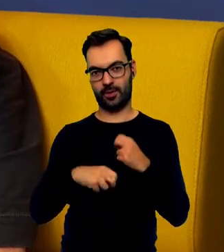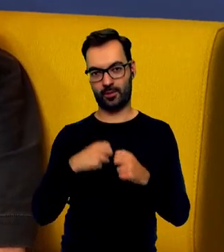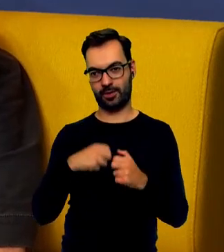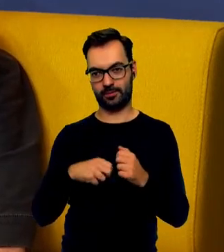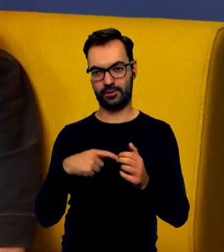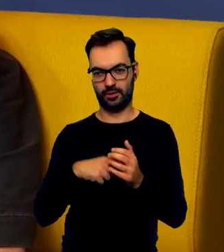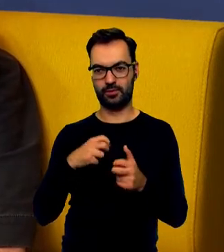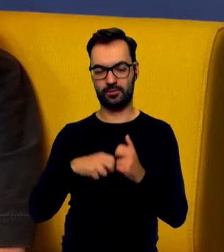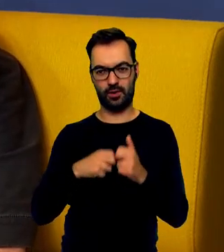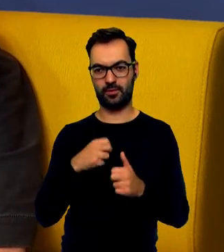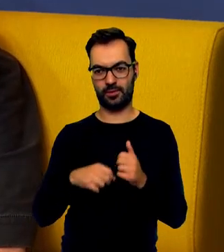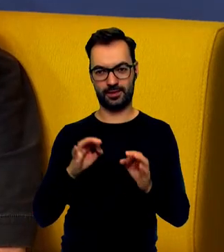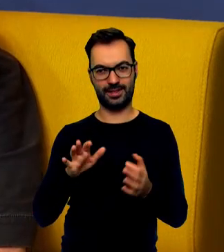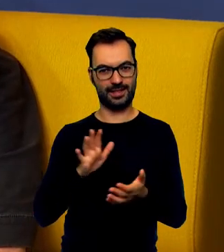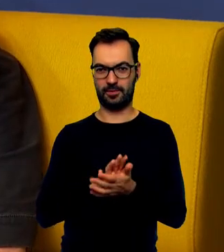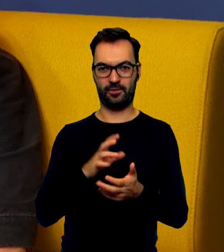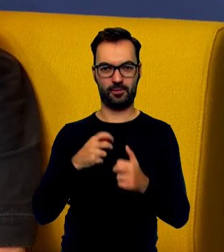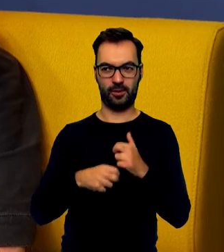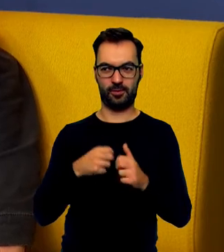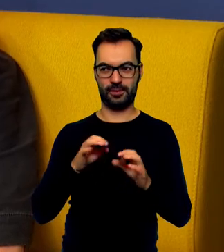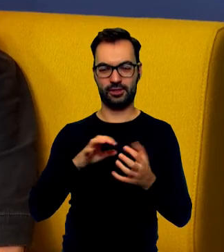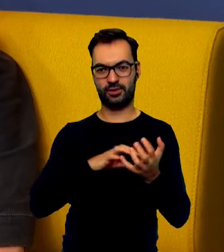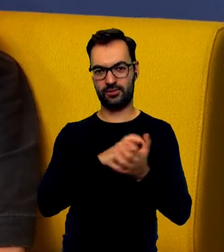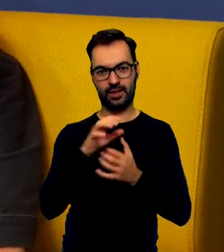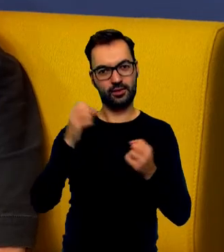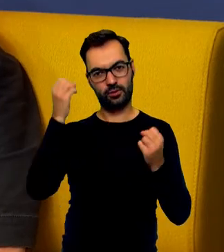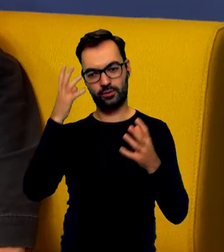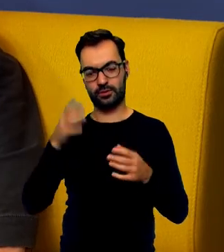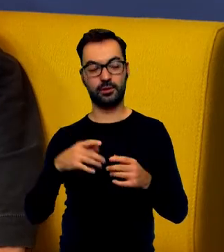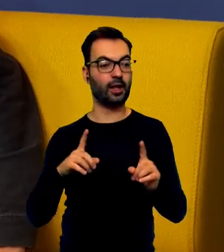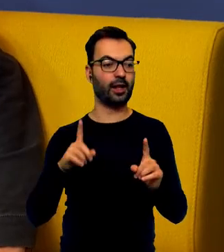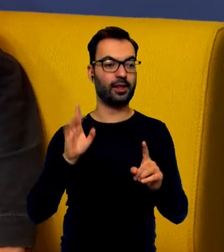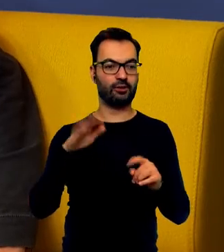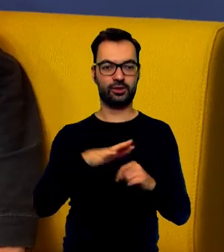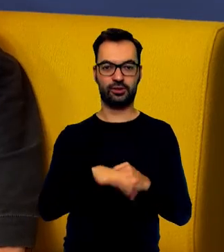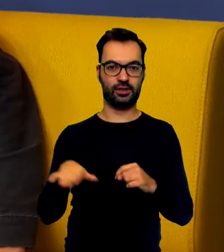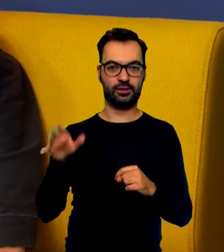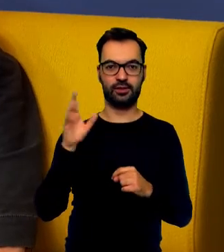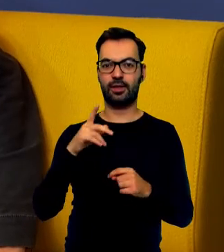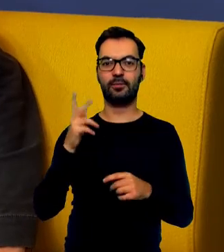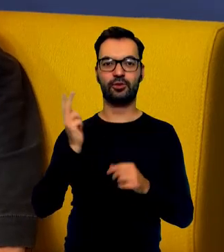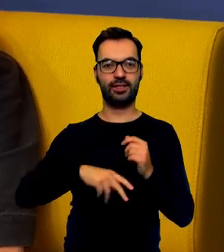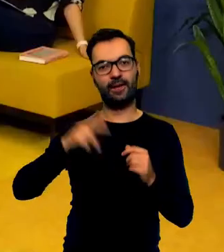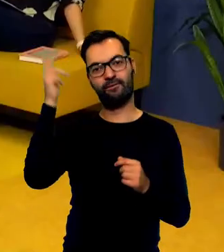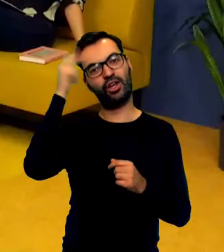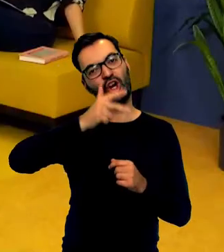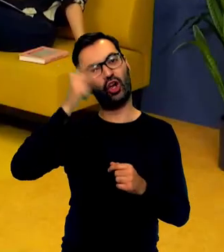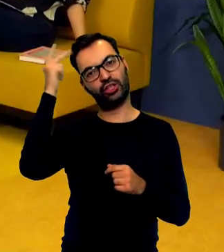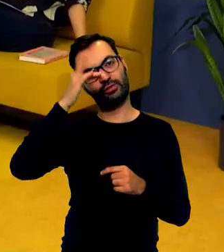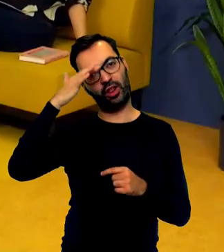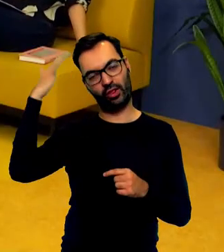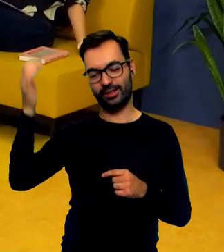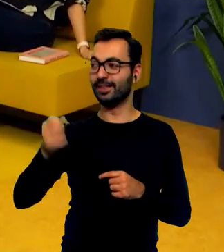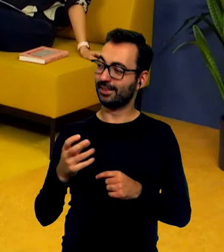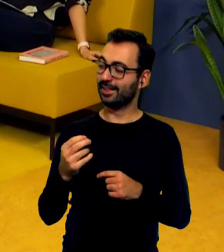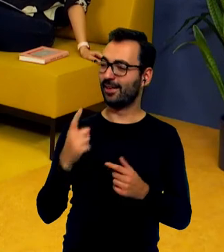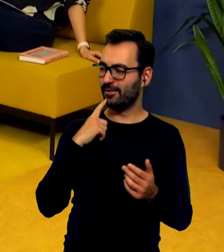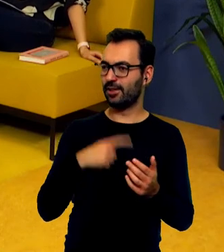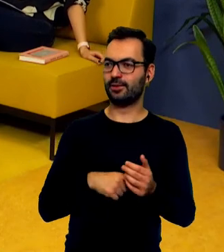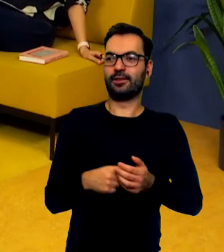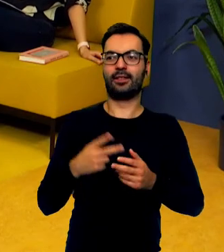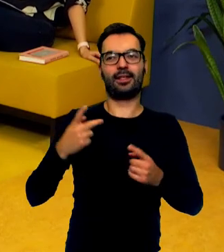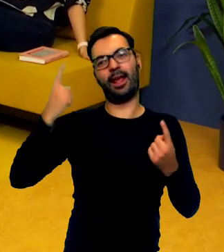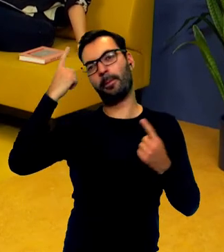dzisiaj w naszej rzeczywistości, w naszej kulturze zmagamy. Ale to nawet dzieciaki słyszą, nie filozofuj. No prawda? Tak, tak, oczywiście,